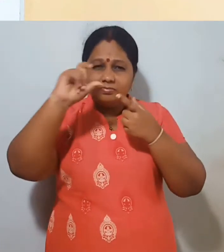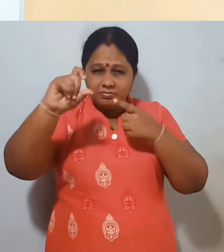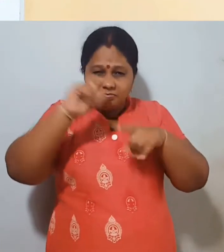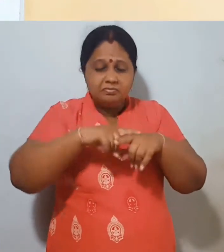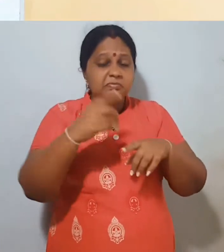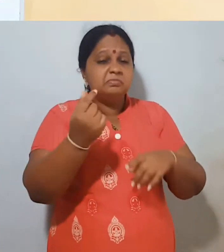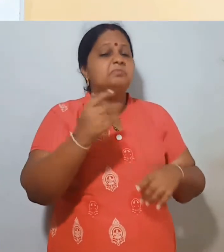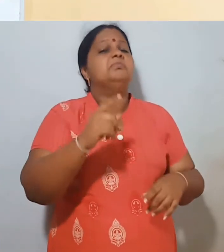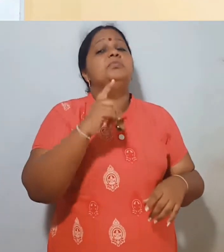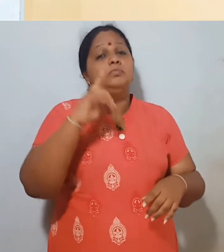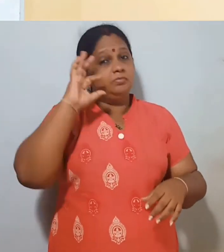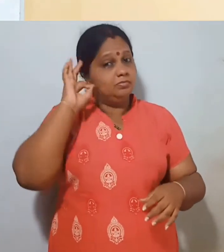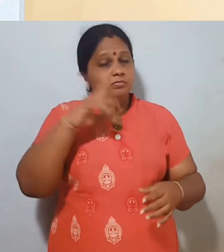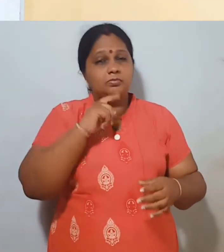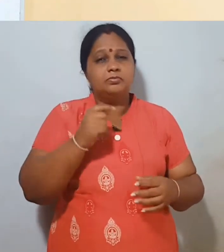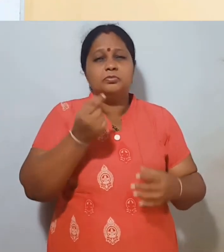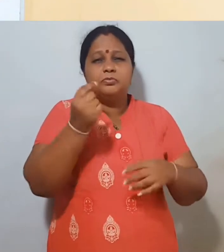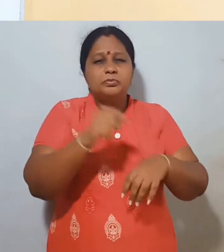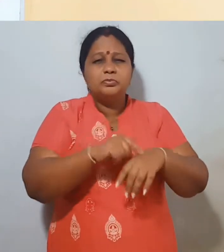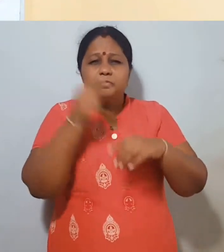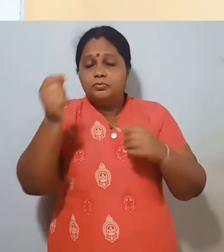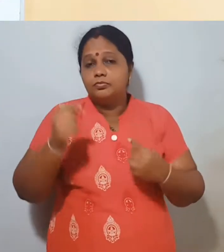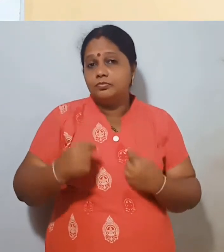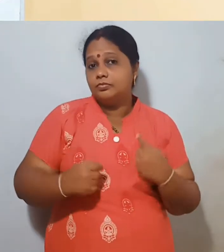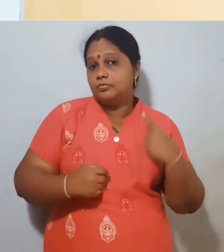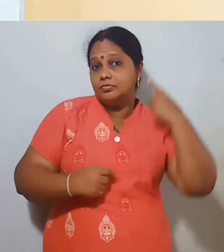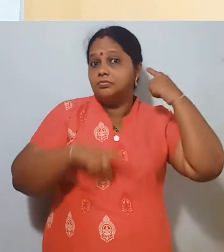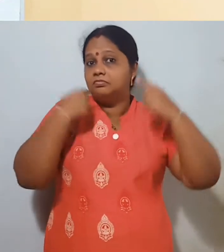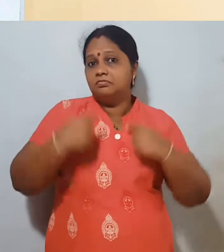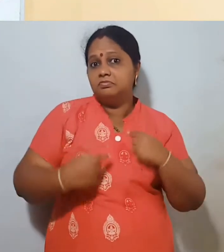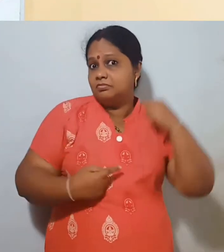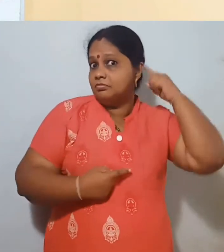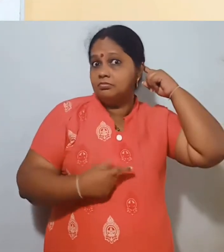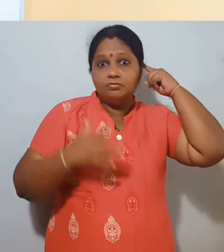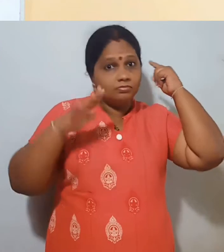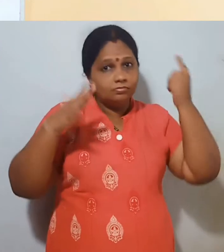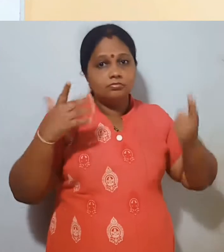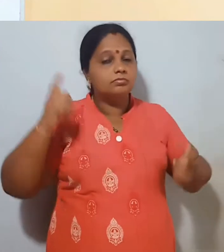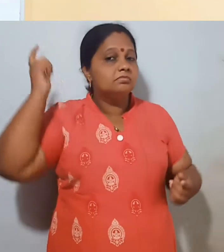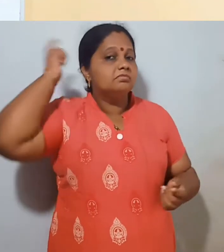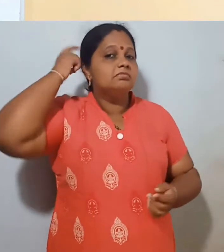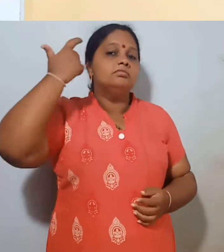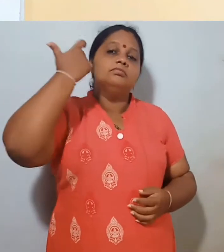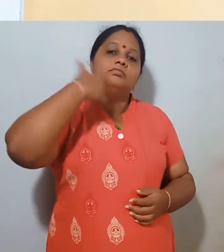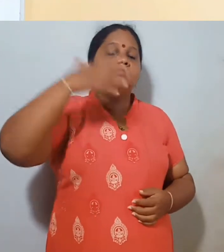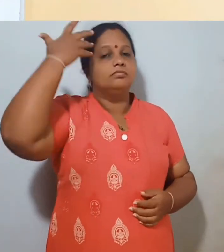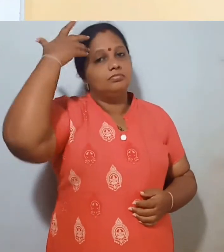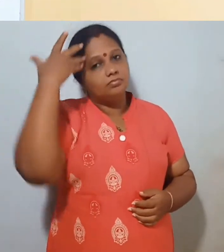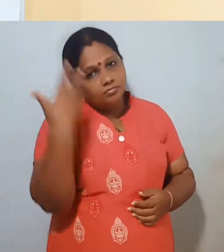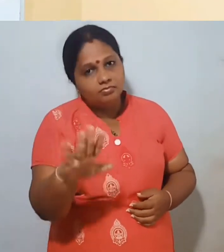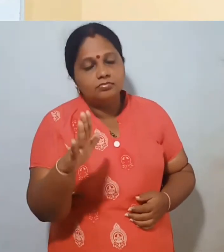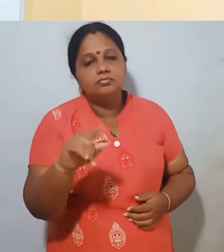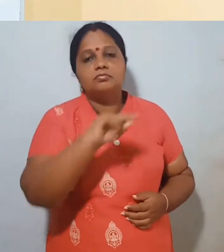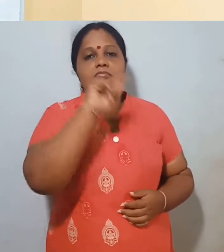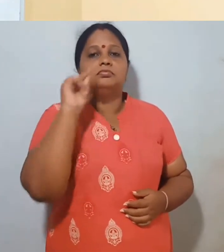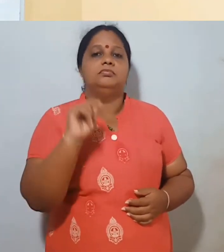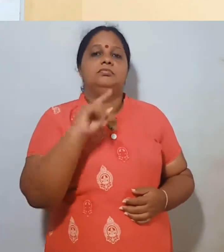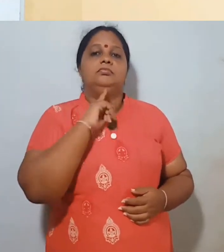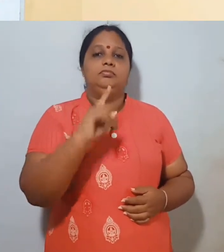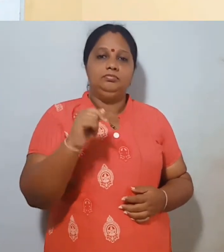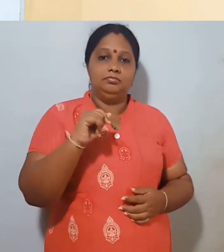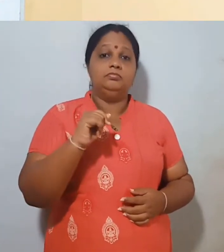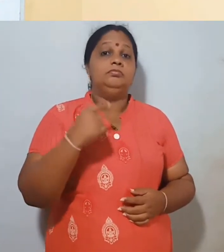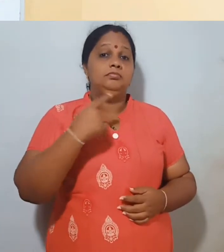கொஞ்ச நேரத்துக்கு மூளைக்கு ரத்தம் பாட்டியே மூளை செத்து போயிடும். அப்ப அந்த மூளைக்கு ரத்தத்தை போக்காட்டுறதுக்காக நீங்க சரியான முறையில